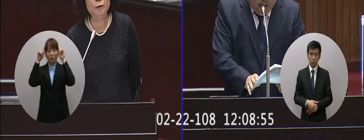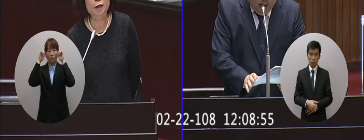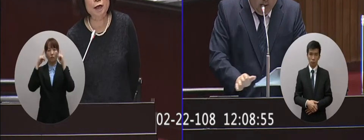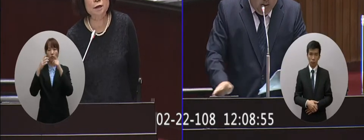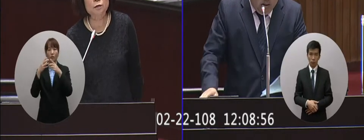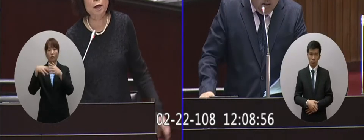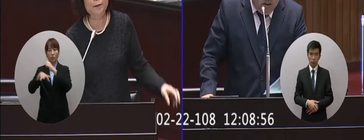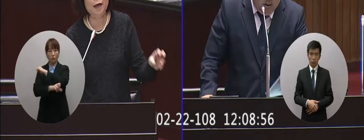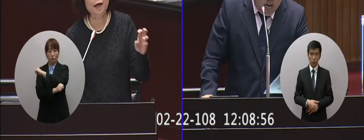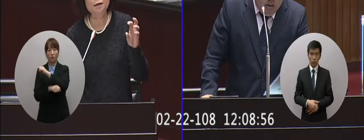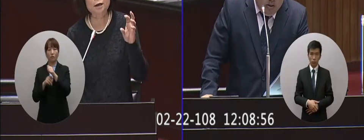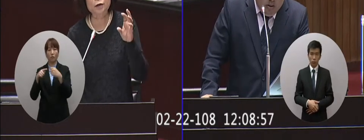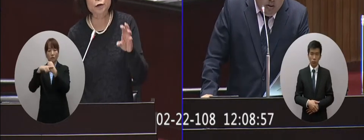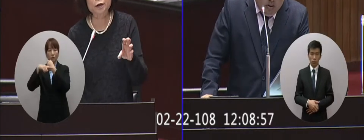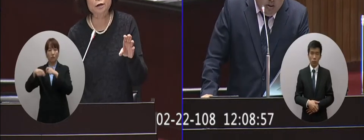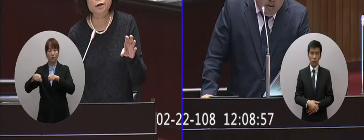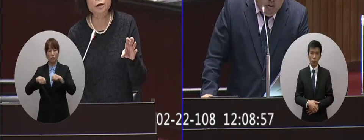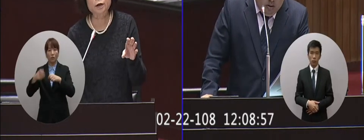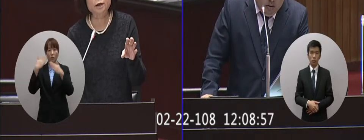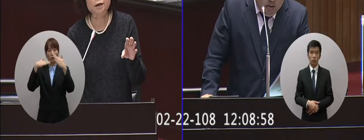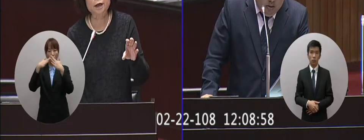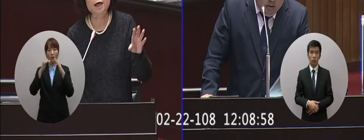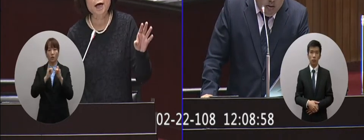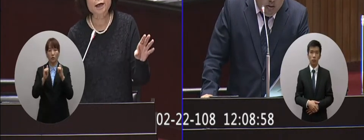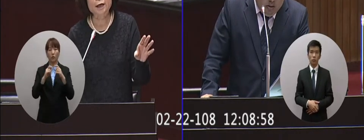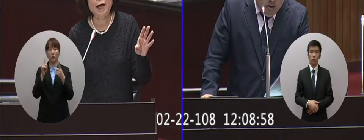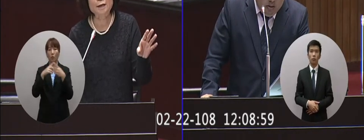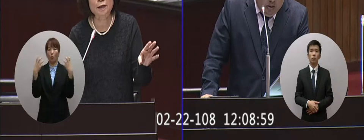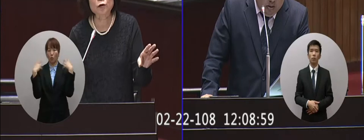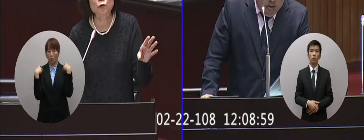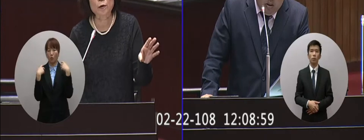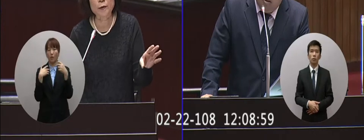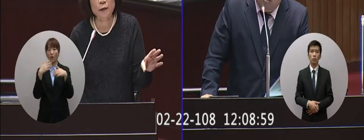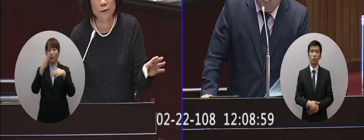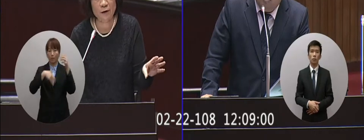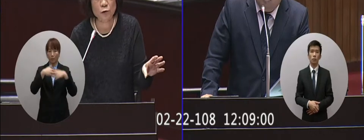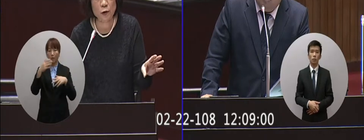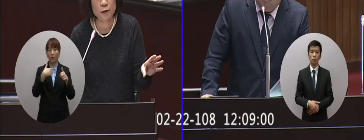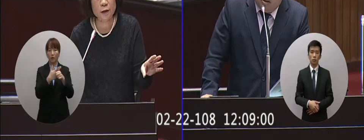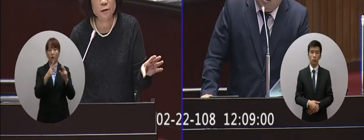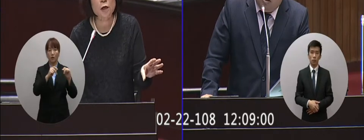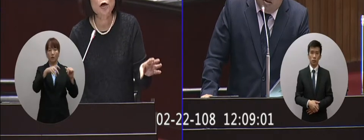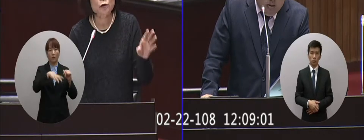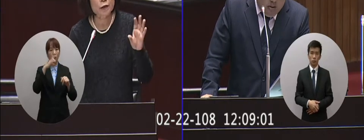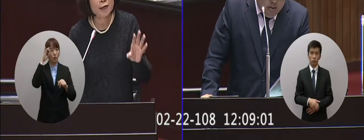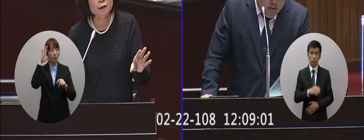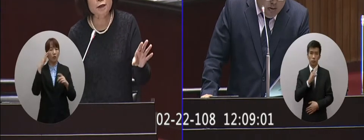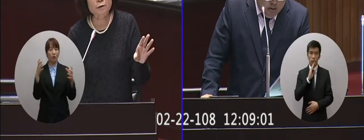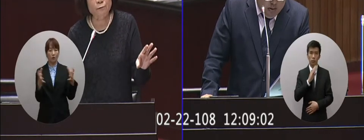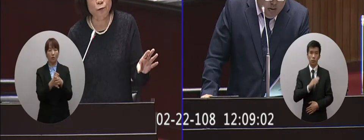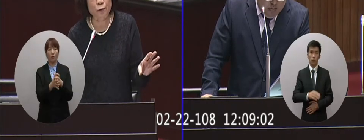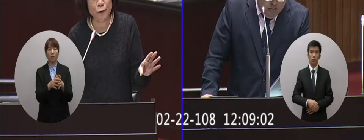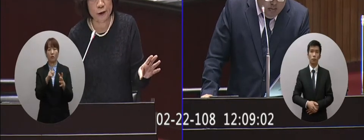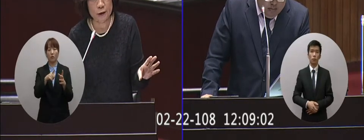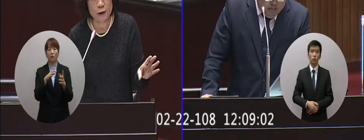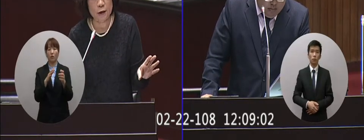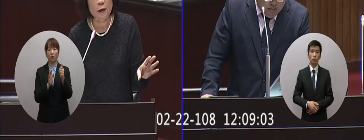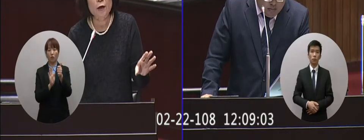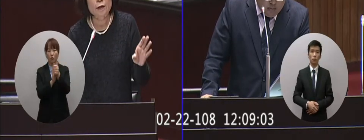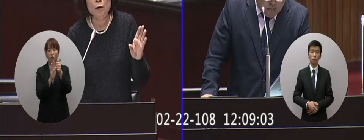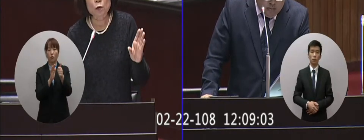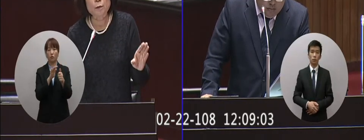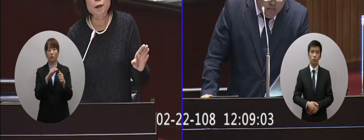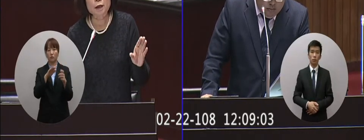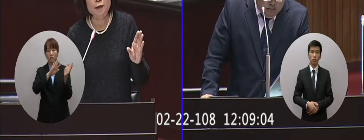计划里面，他希望把他这个学校的社会责任也来协助我们的地方创生，所以它是一个辅助型